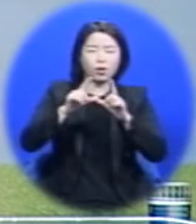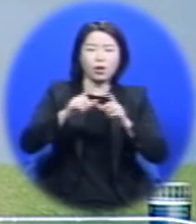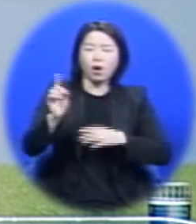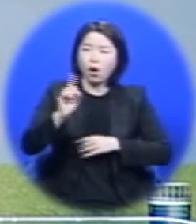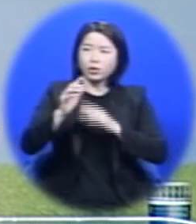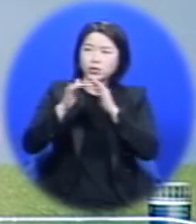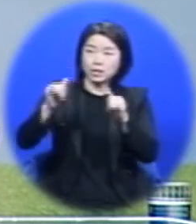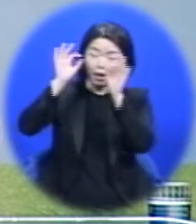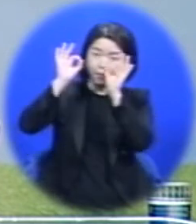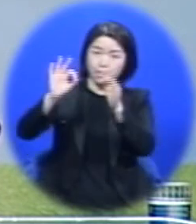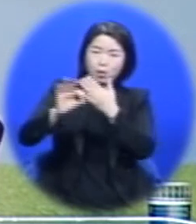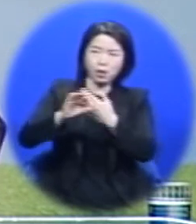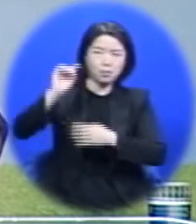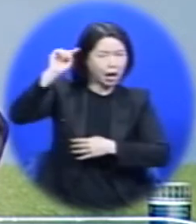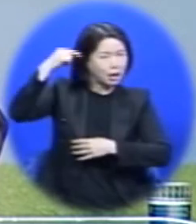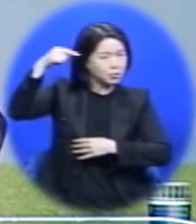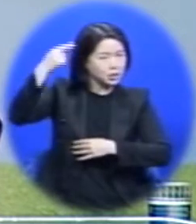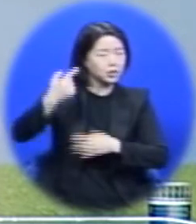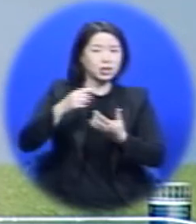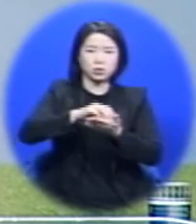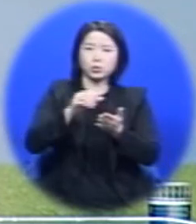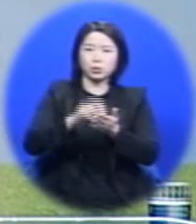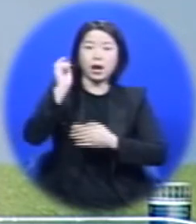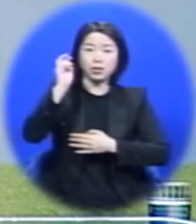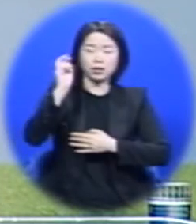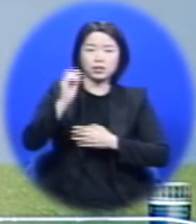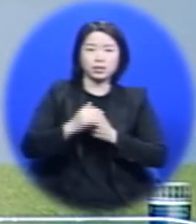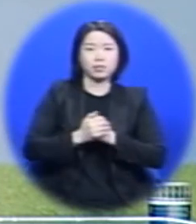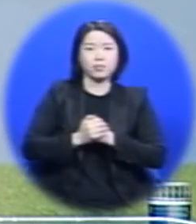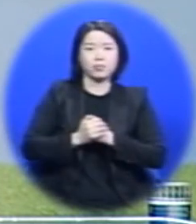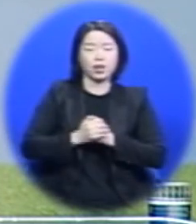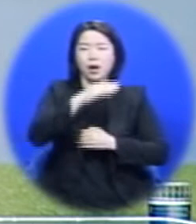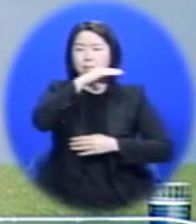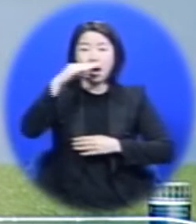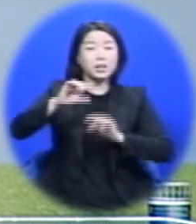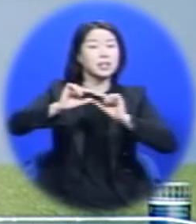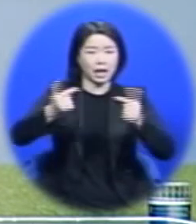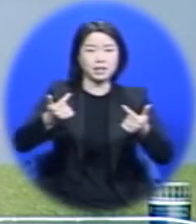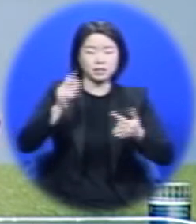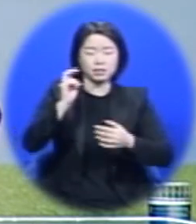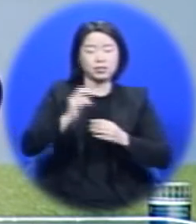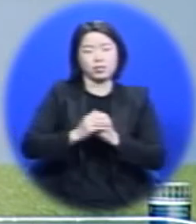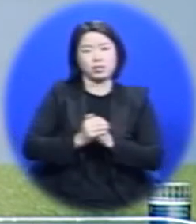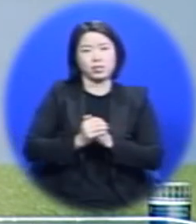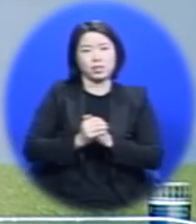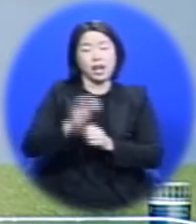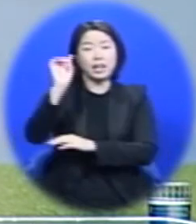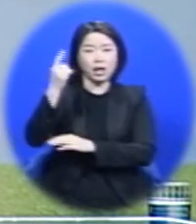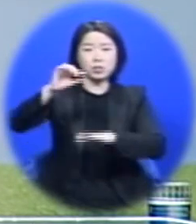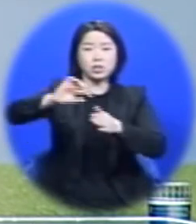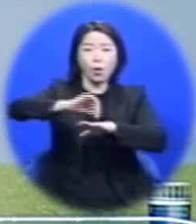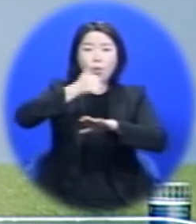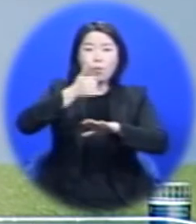어떤 사람들이 보면은 미쳤다고 할 만큼 했던 모양입니다. 정상적이지 않았어요. 다윗이